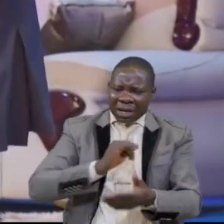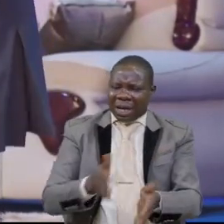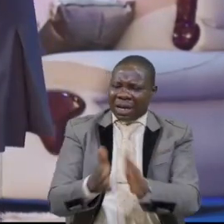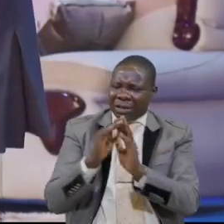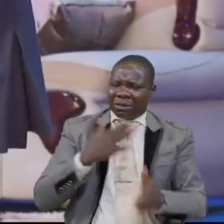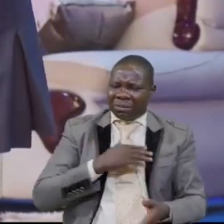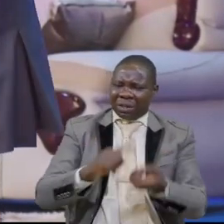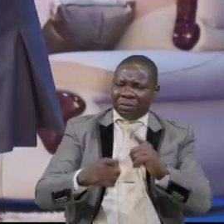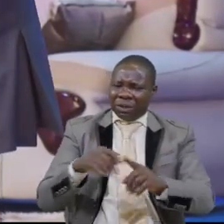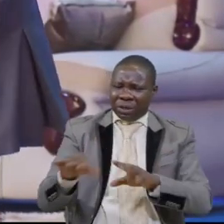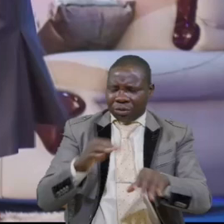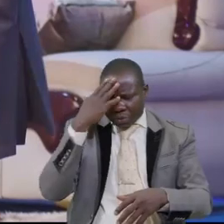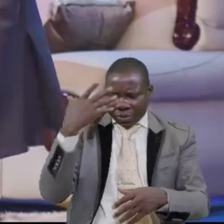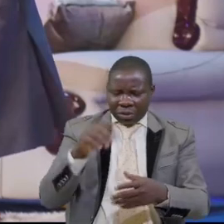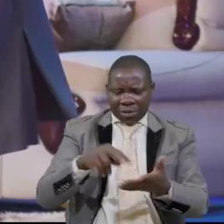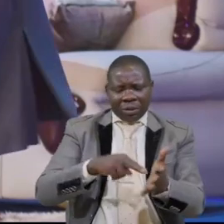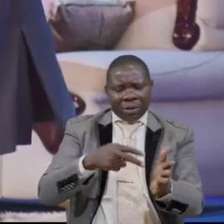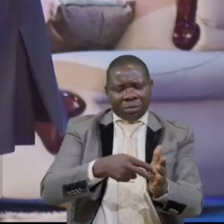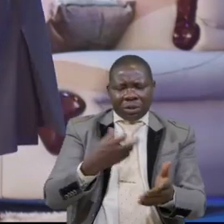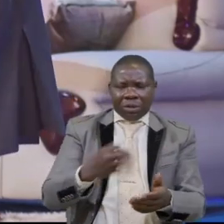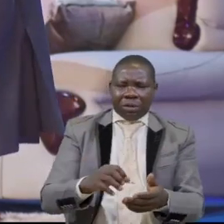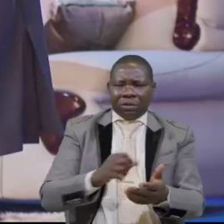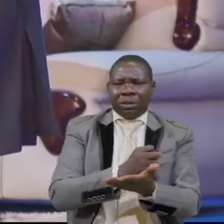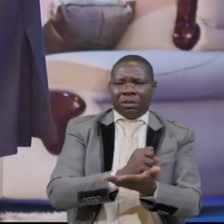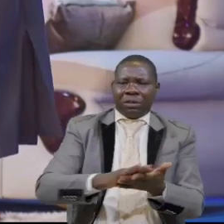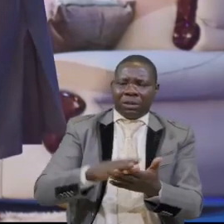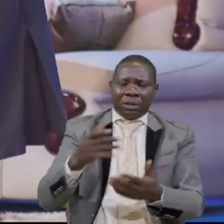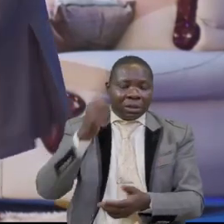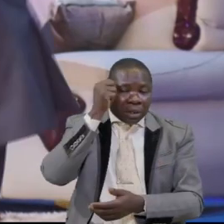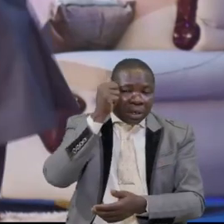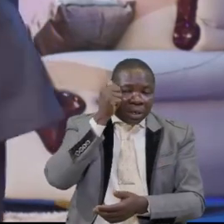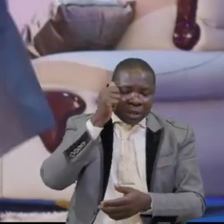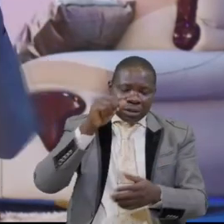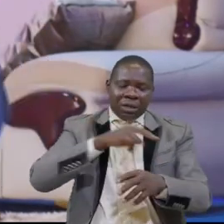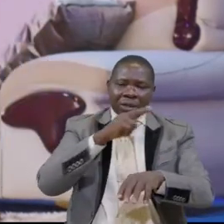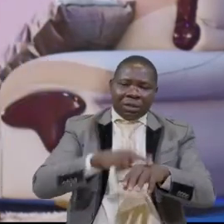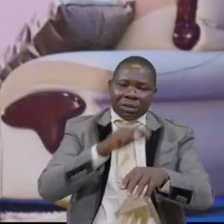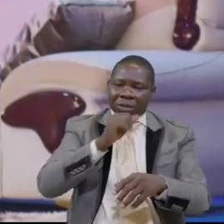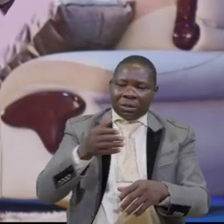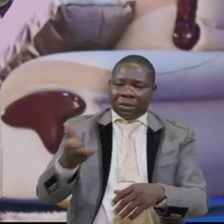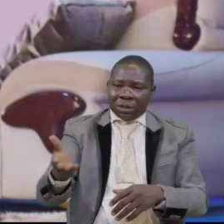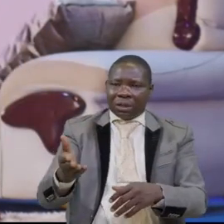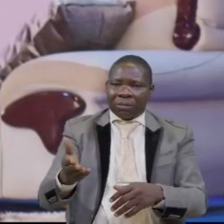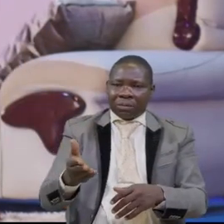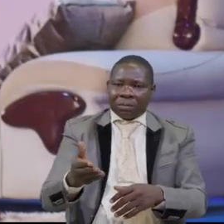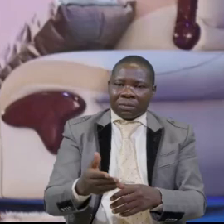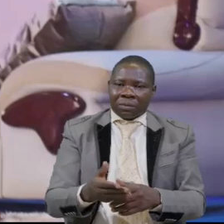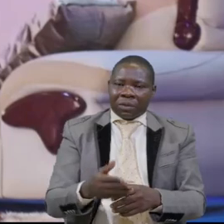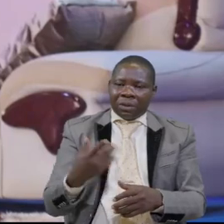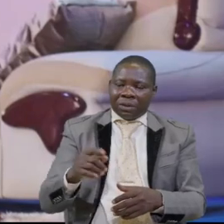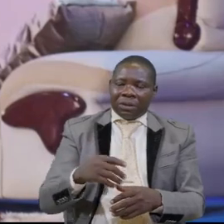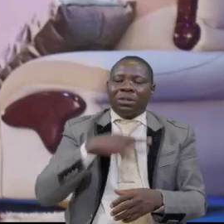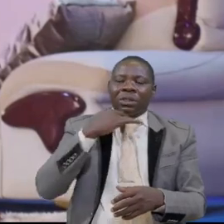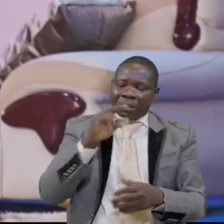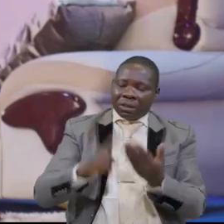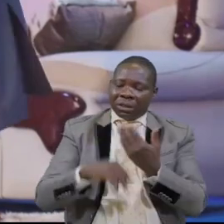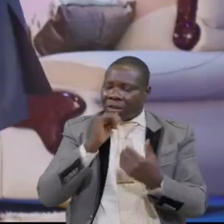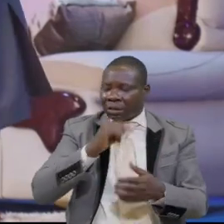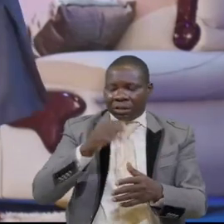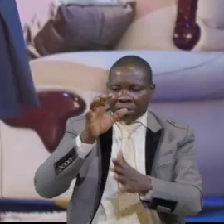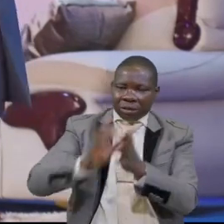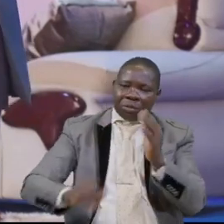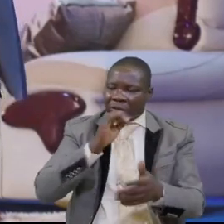connais ce queêtre sanctifié veut dire la nature adamique est ôée est-ce que c'est ce que tu dis est-ce que tu me dis que la dépravation est aée c'est